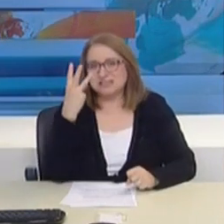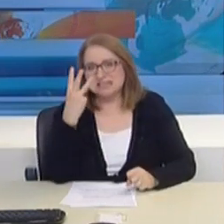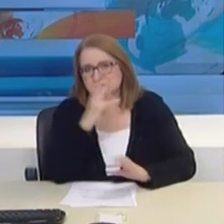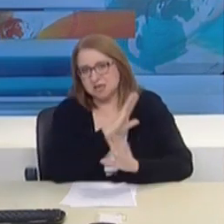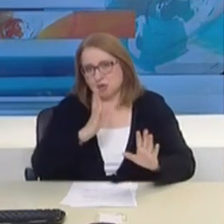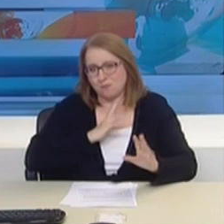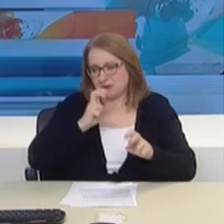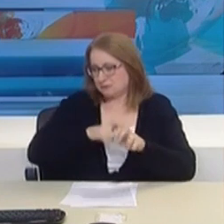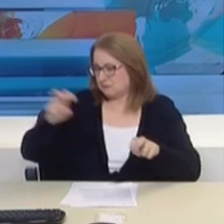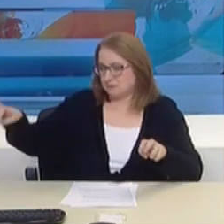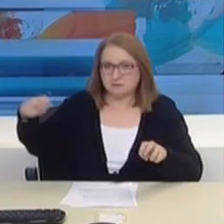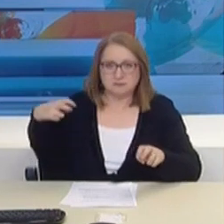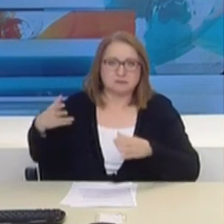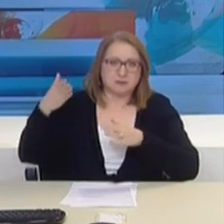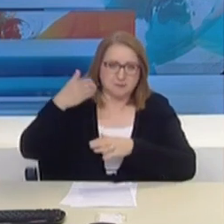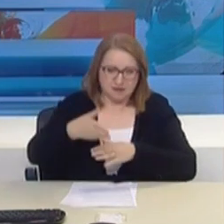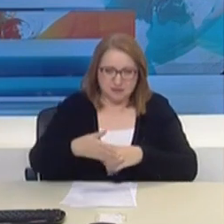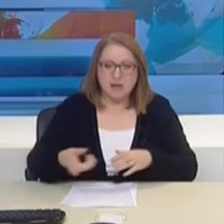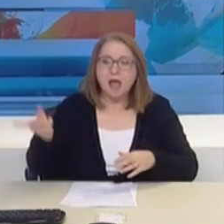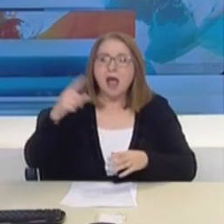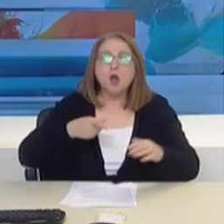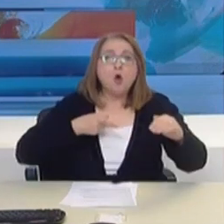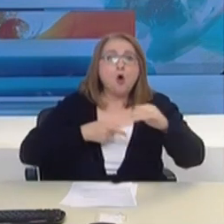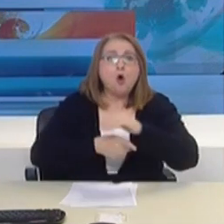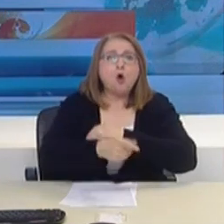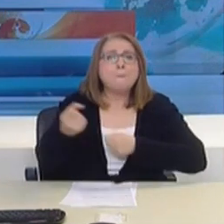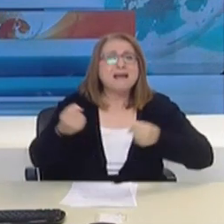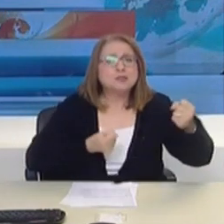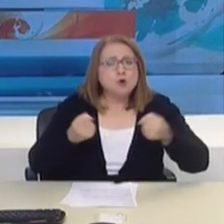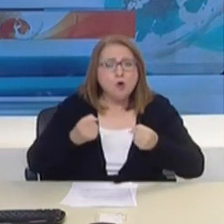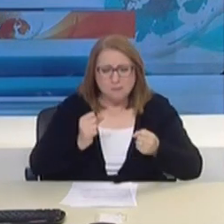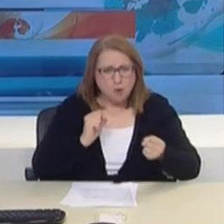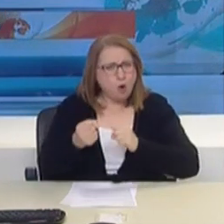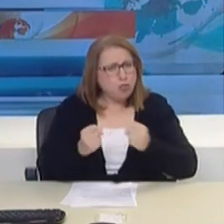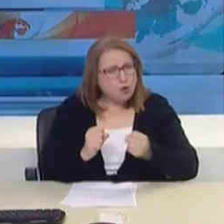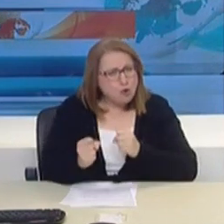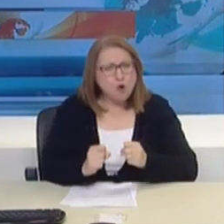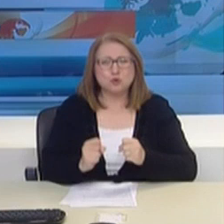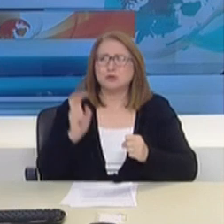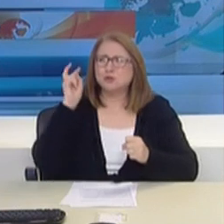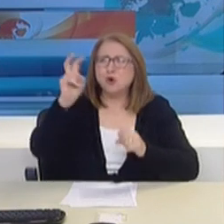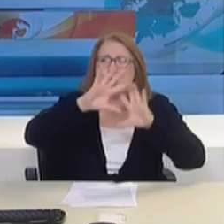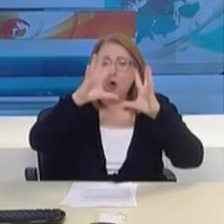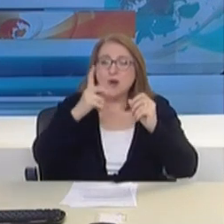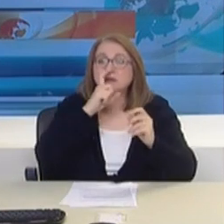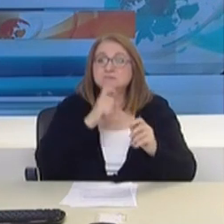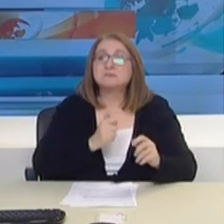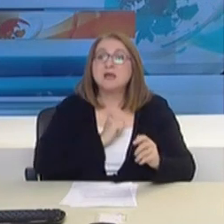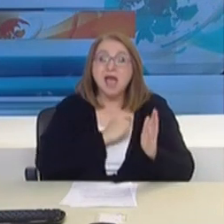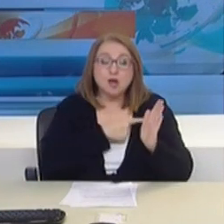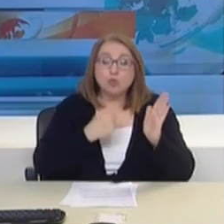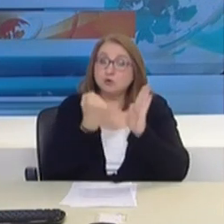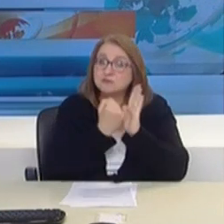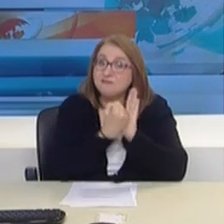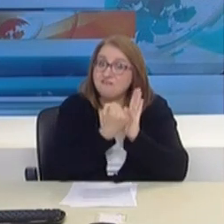μαζικής μεταφοράς χρειάζονται βεβαίως εργοδότη και ημερήσια ή εβδομαδιαία βεβαίως ωραρίου. Σε περίπτωση